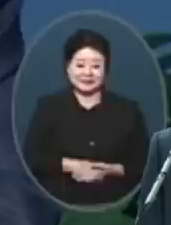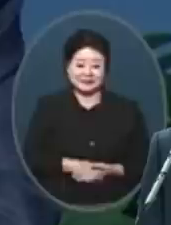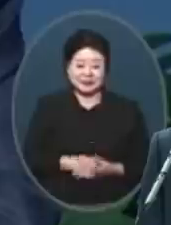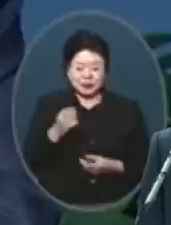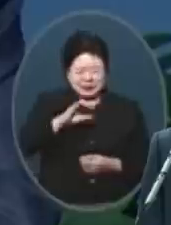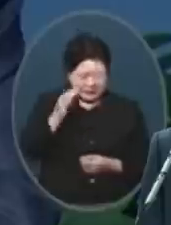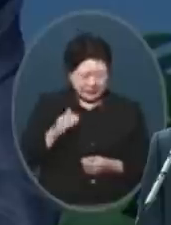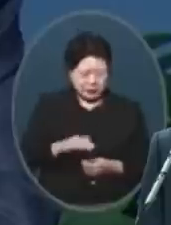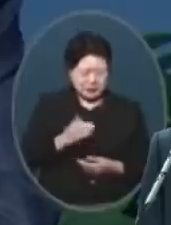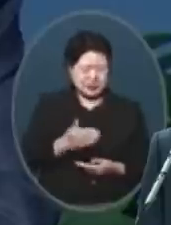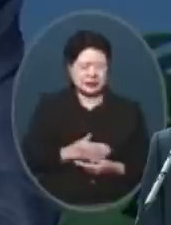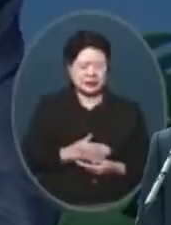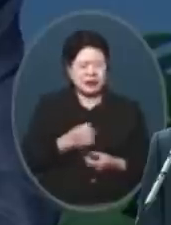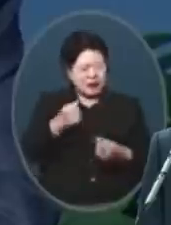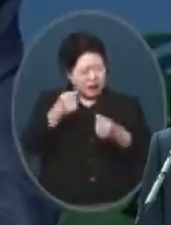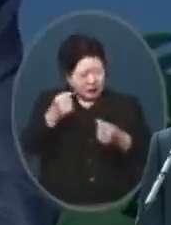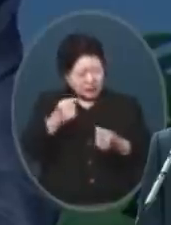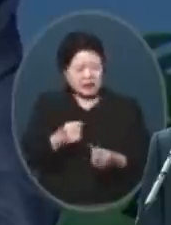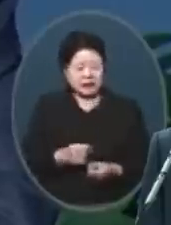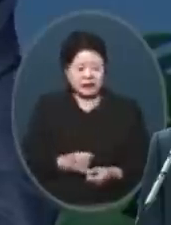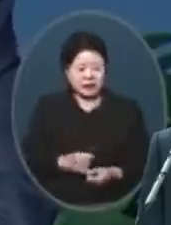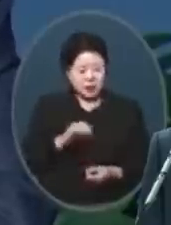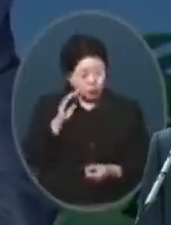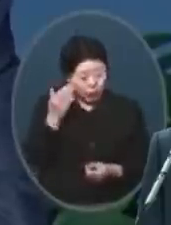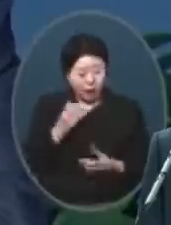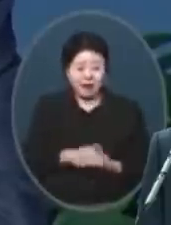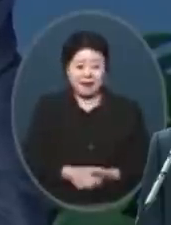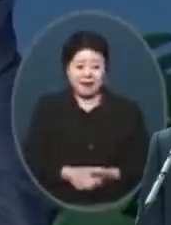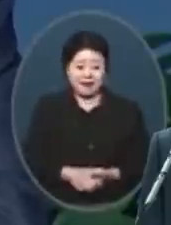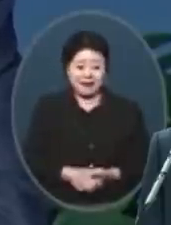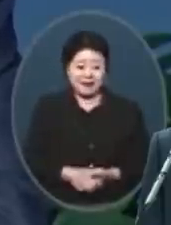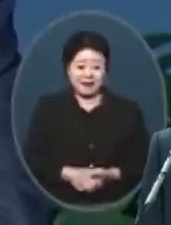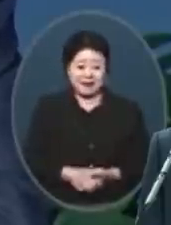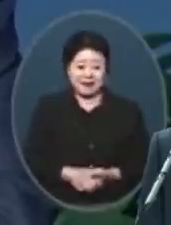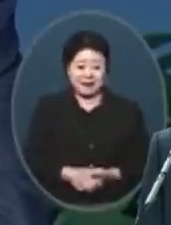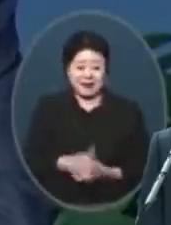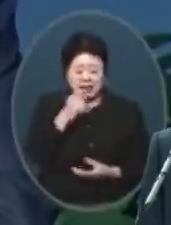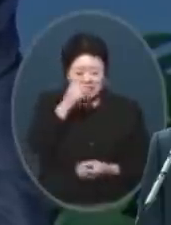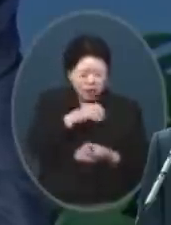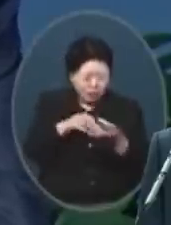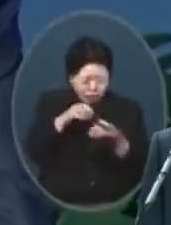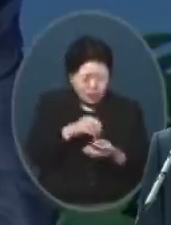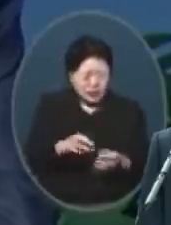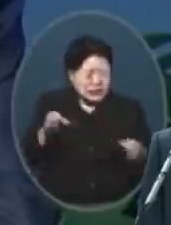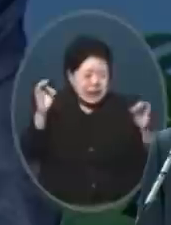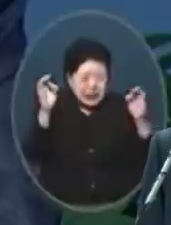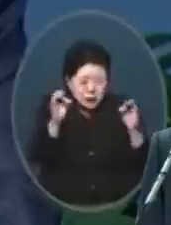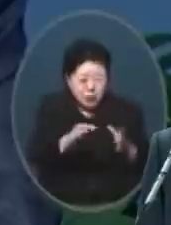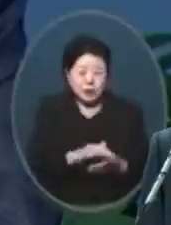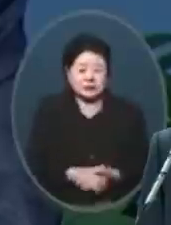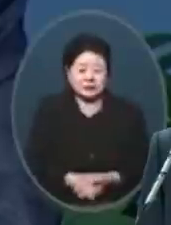영혼의 잘됨같이 범사의 잘됨에 강건하게 된 사람들인 것입니다. 가시와 은극히가 사라지고